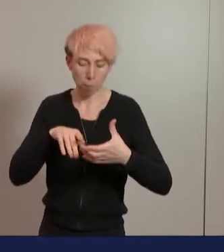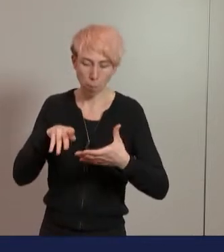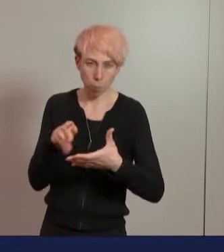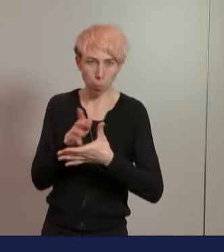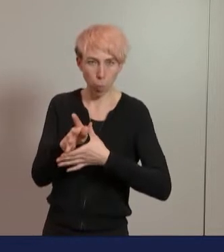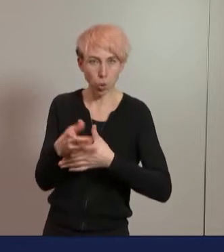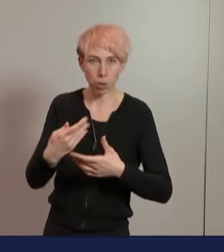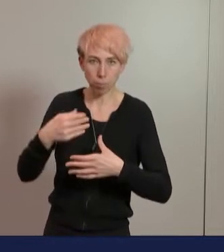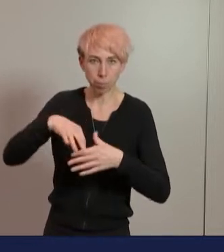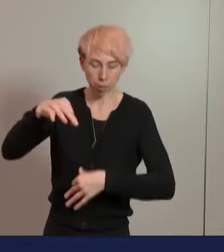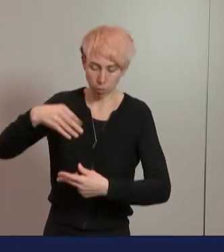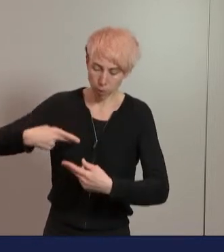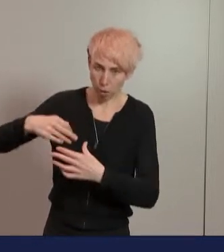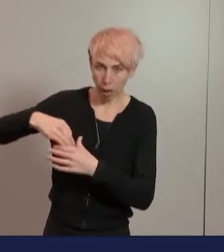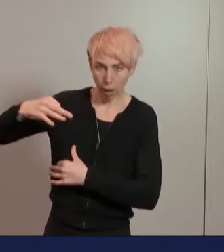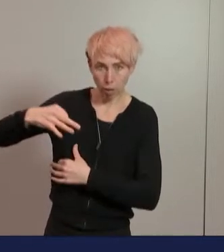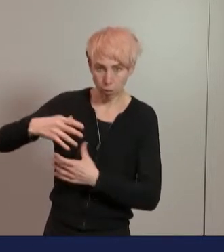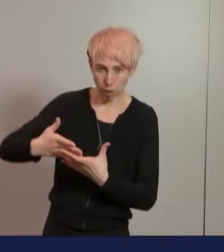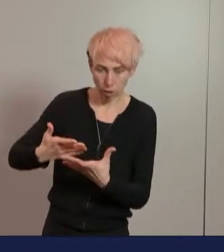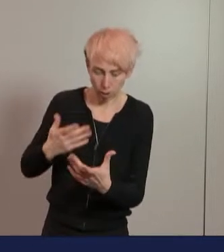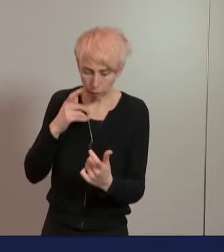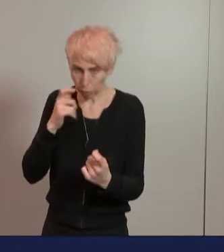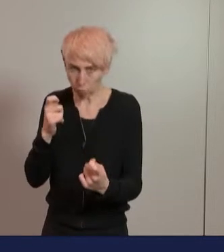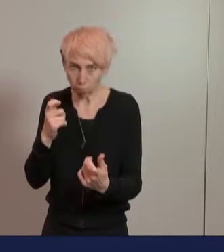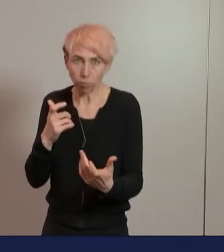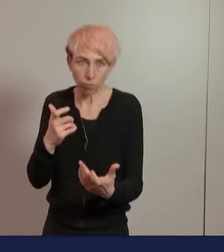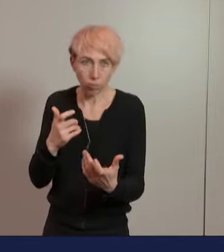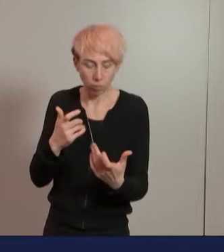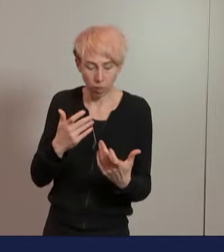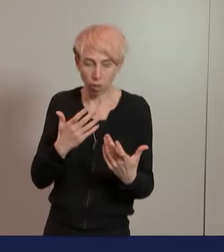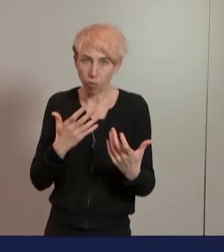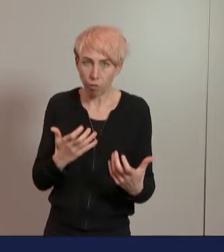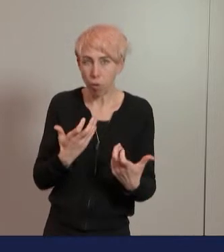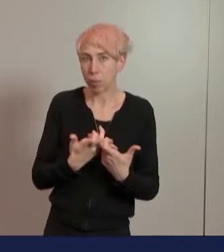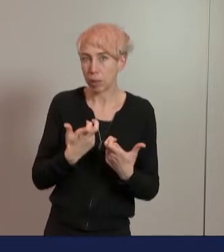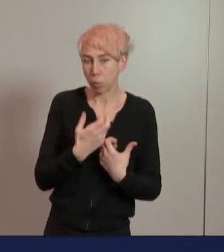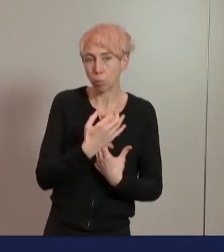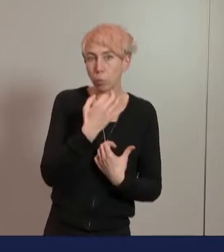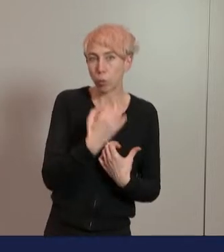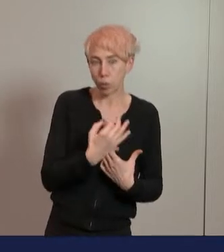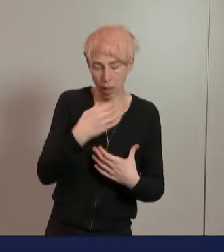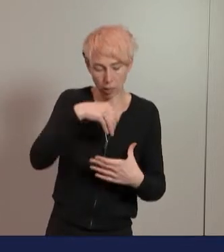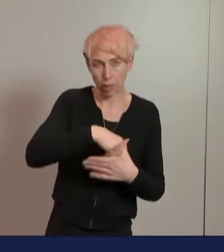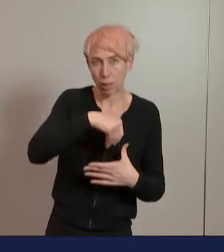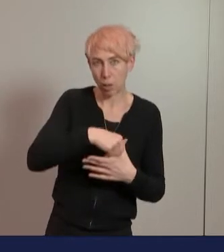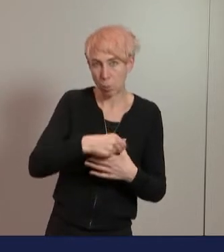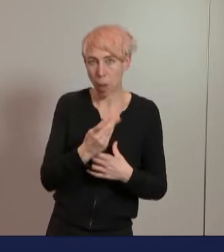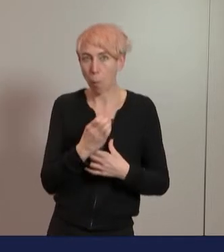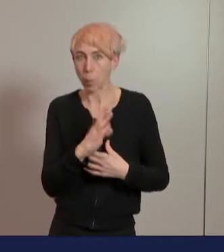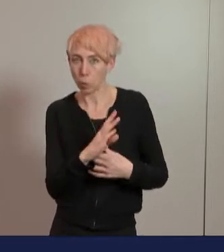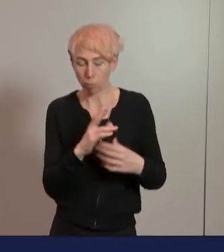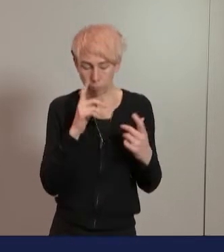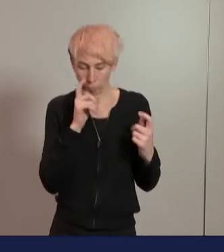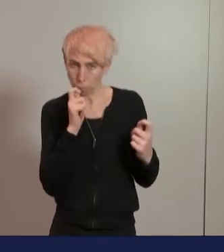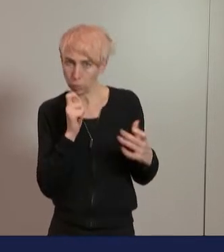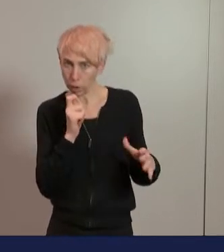tout en garantissant les équilibres financiers à long terme pour la collectivité. Ainsi, le taux d'épargne brute doit être ménagé afin d'assurer la